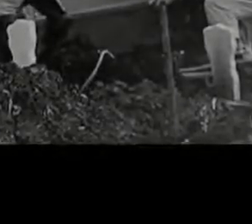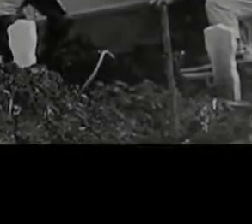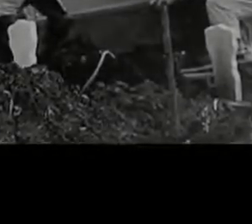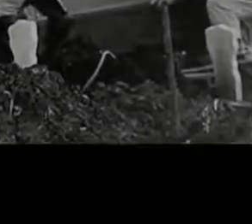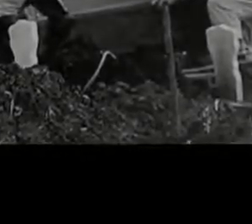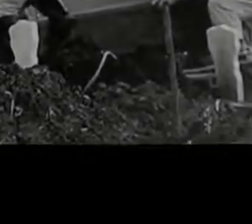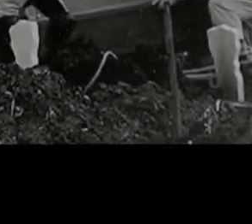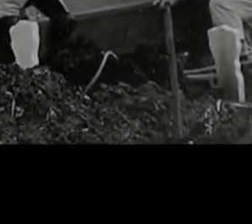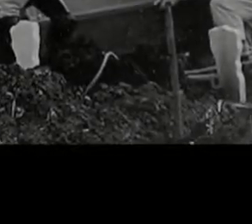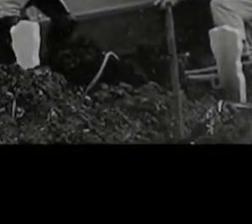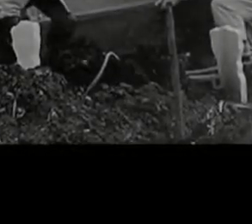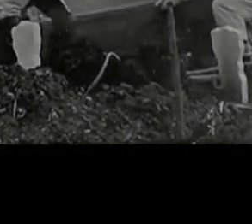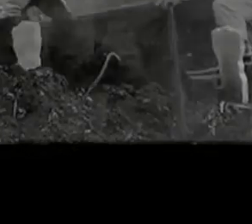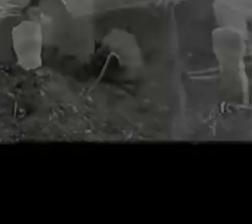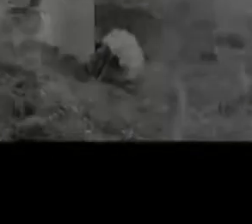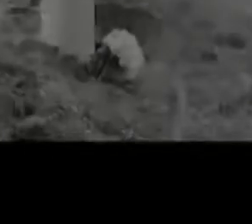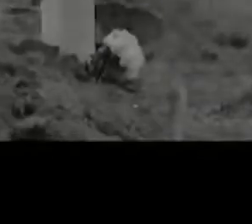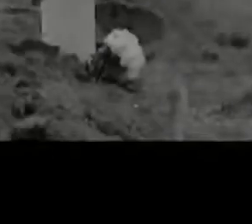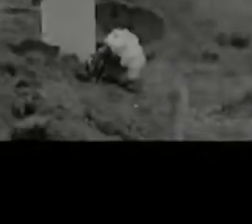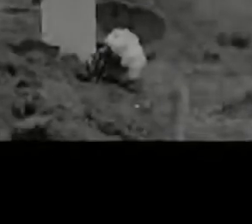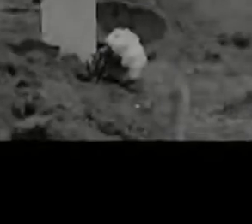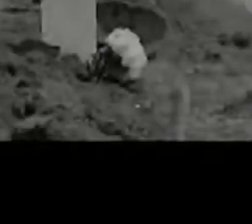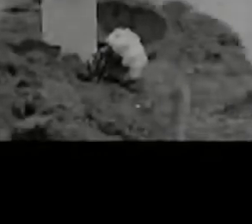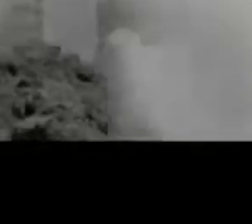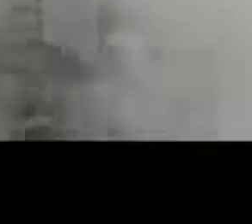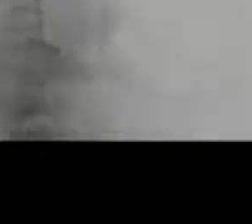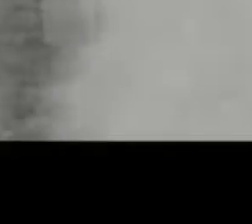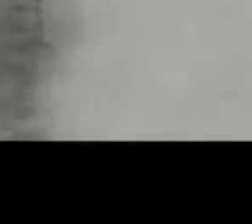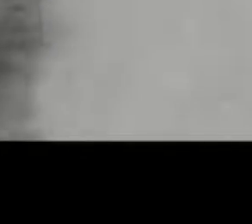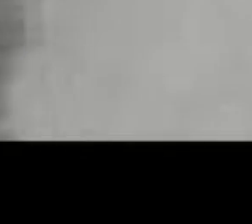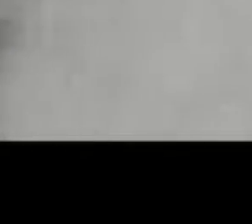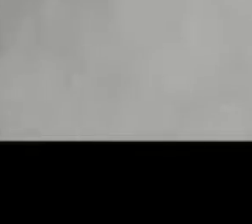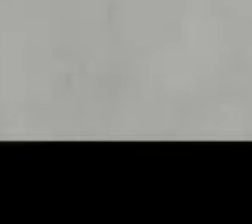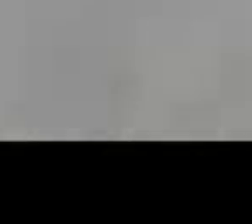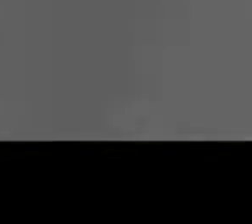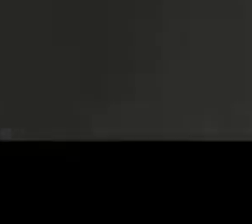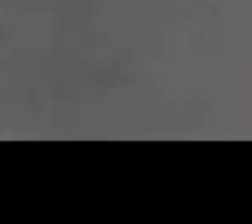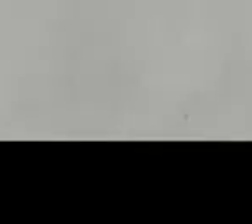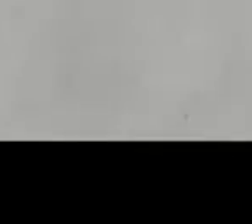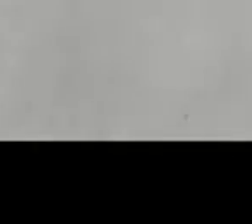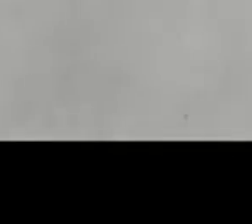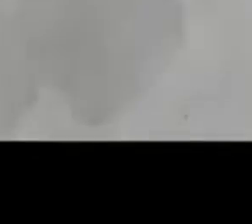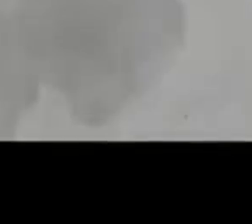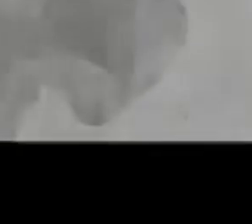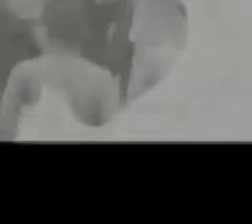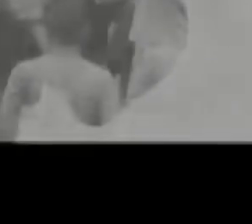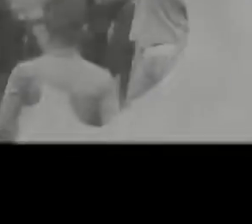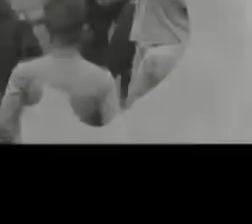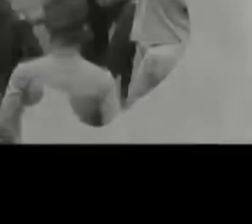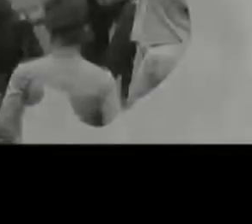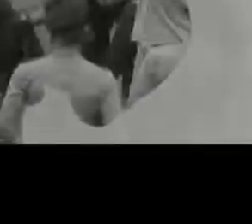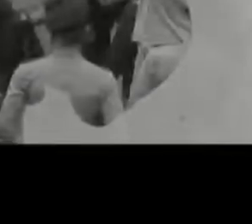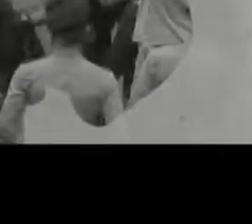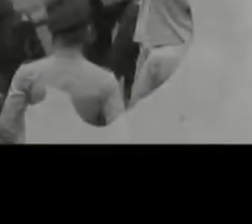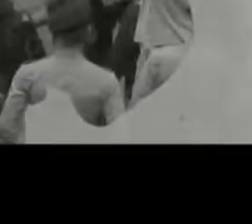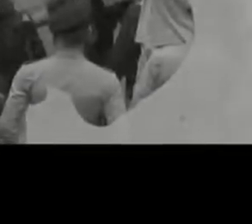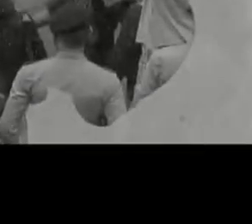Hai pandemic akan pergi seperti kabut yang hilang sebelum fajar